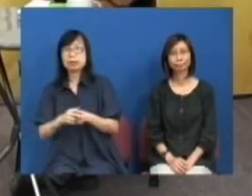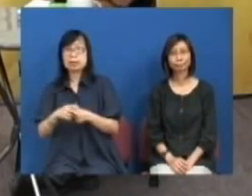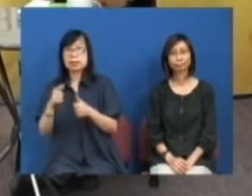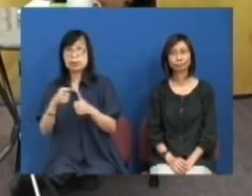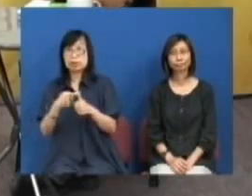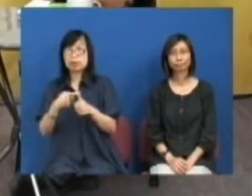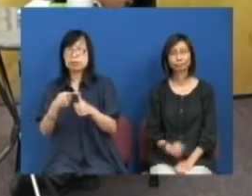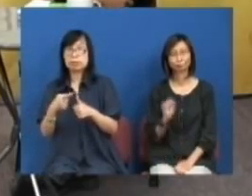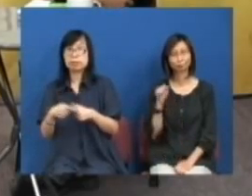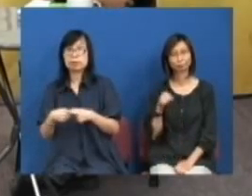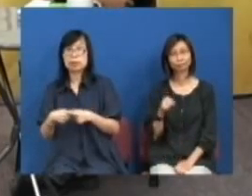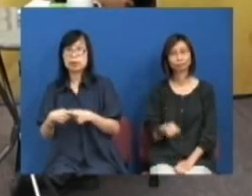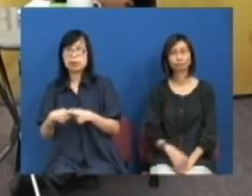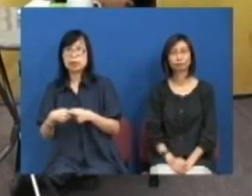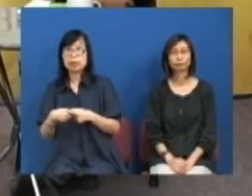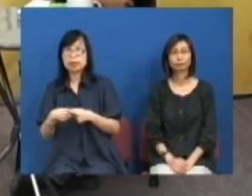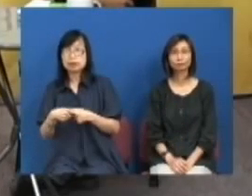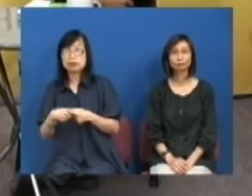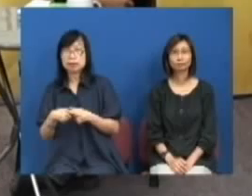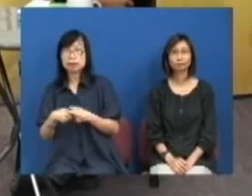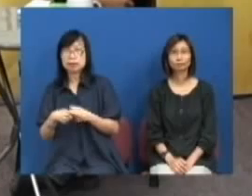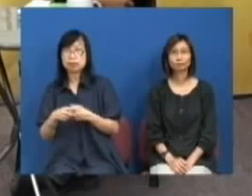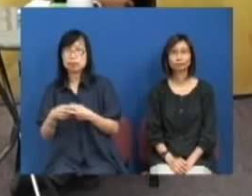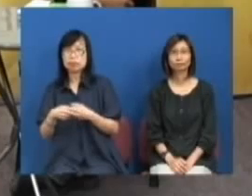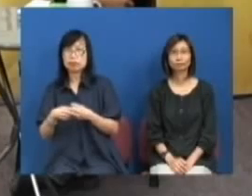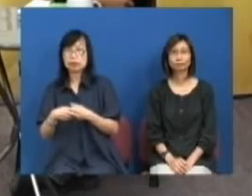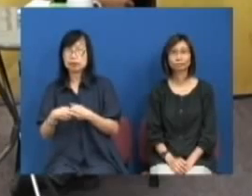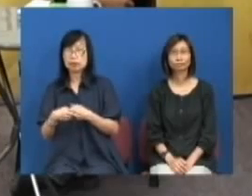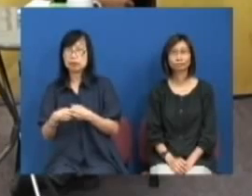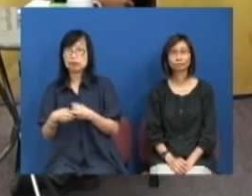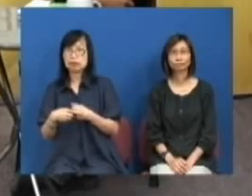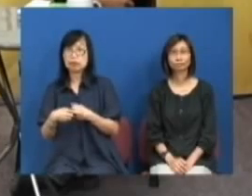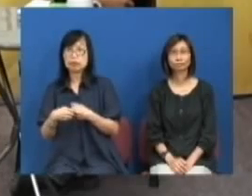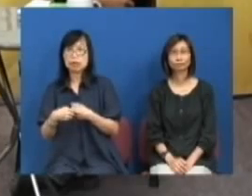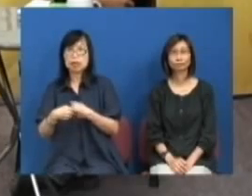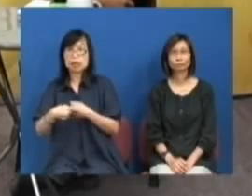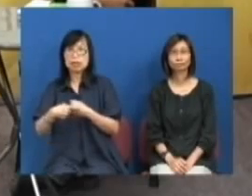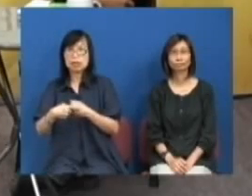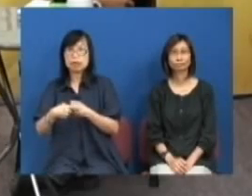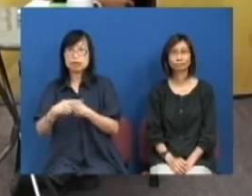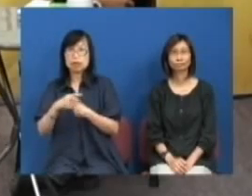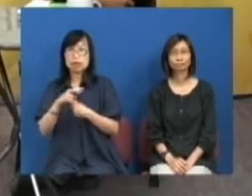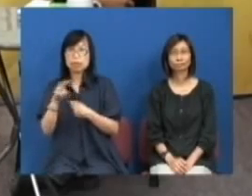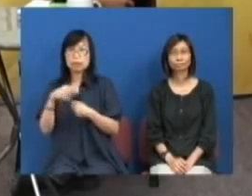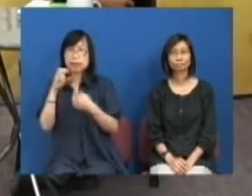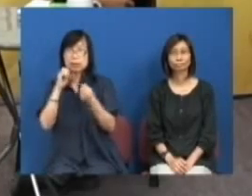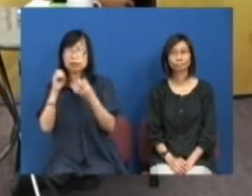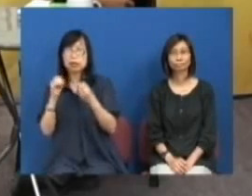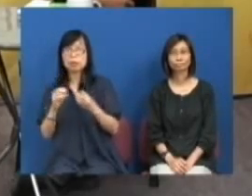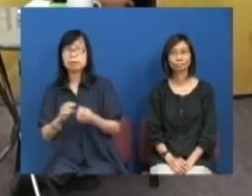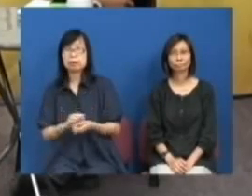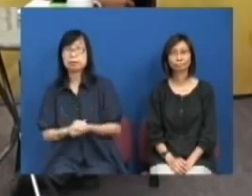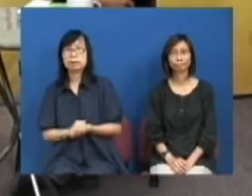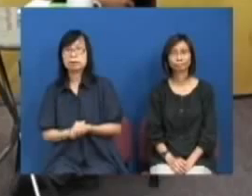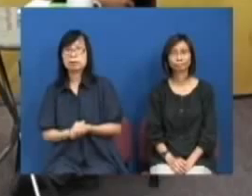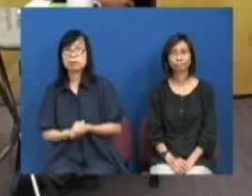輪，跟住鬧完之後咧，就由嗰啲所謂遠嗰派咧，就去揾民主黨談。其實亦都係